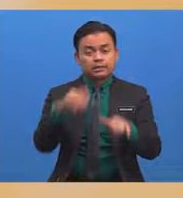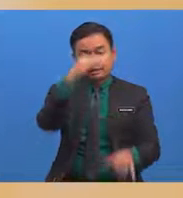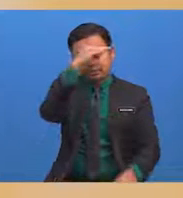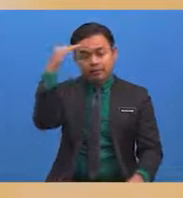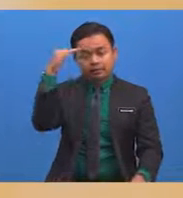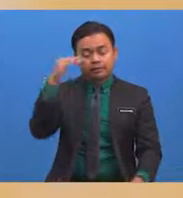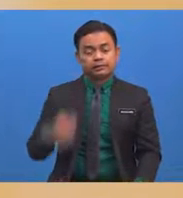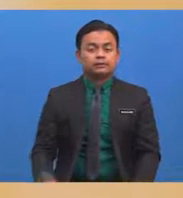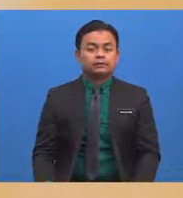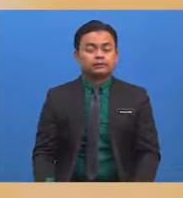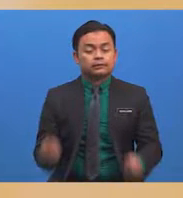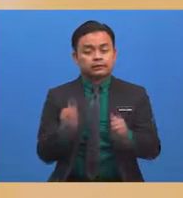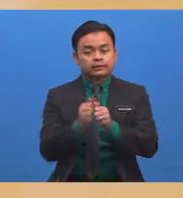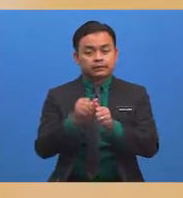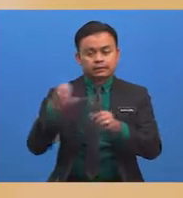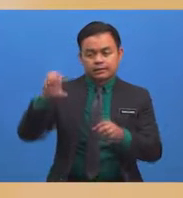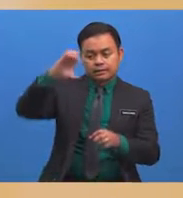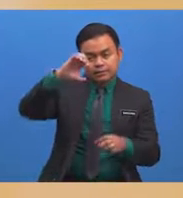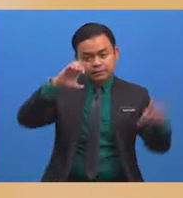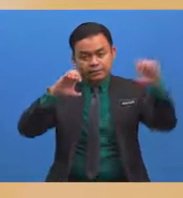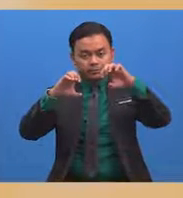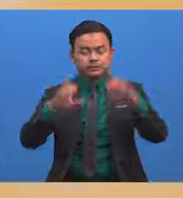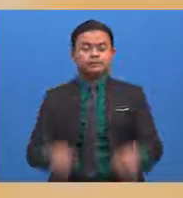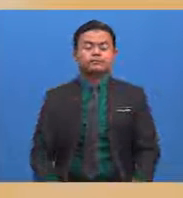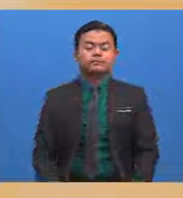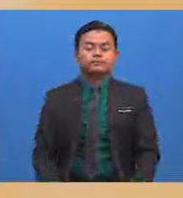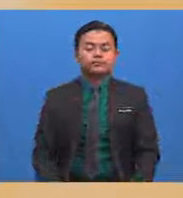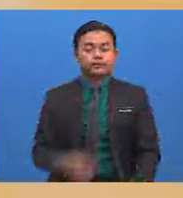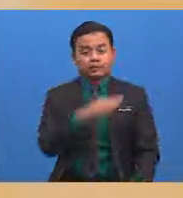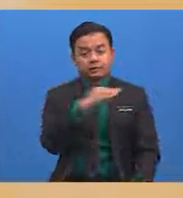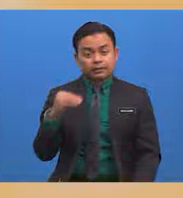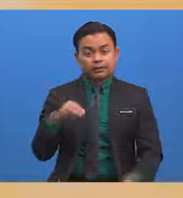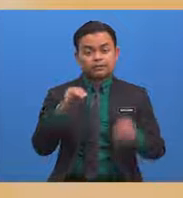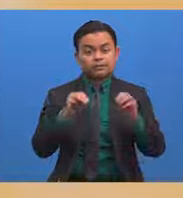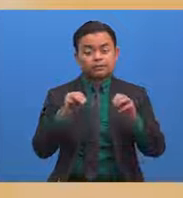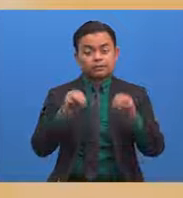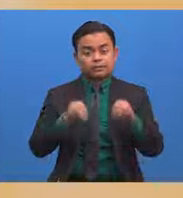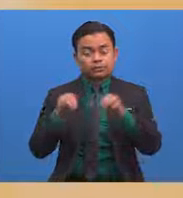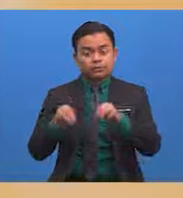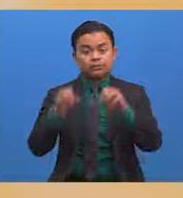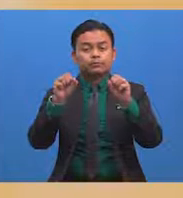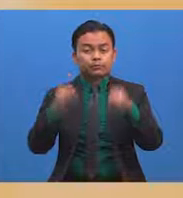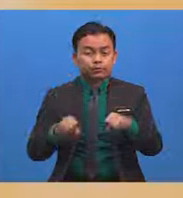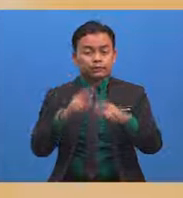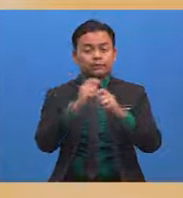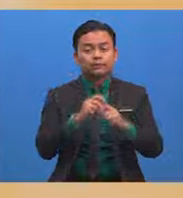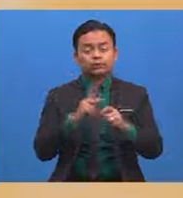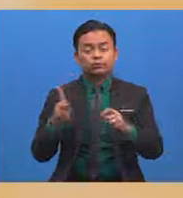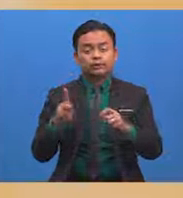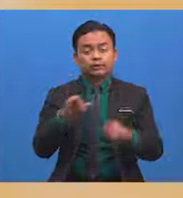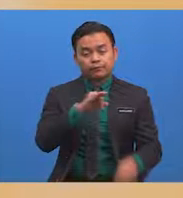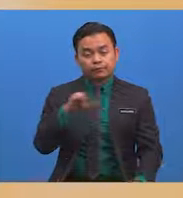eksperimen. Dan murid boleh menentukan faktor yang mempengaruhi